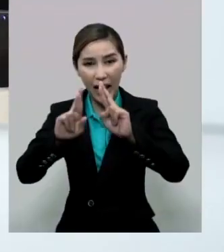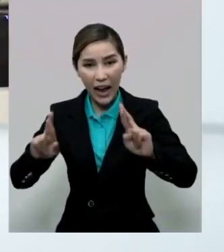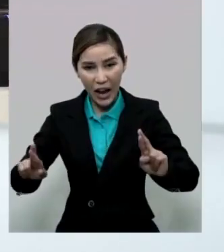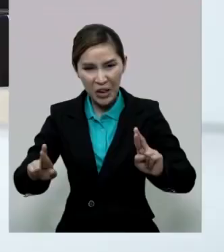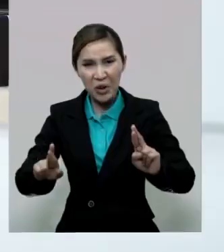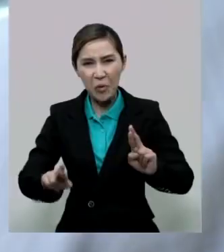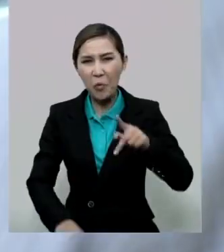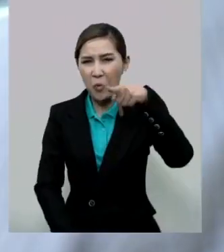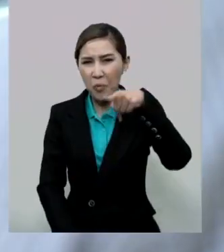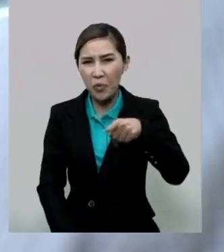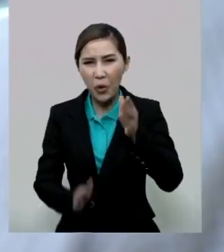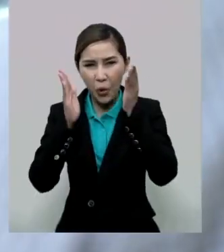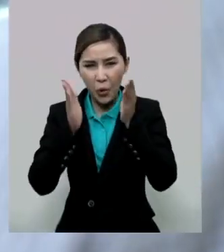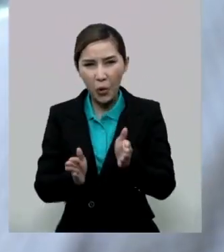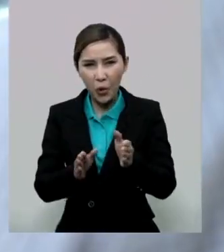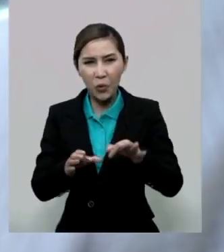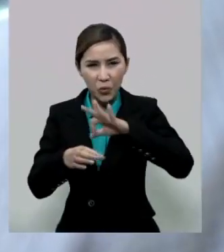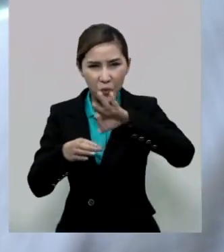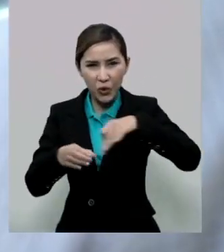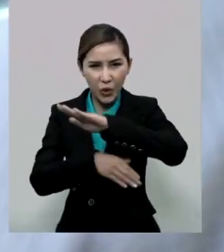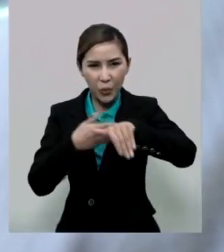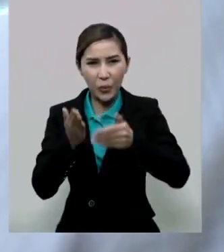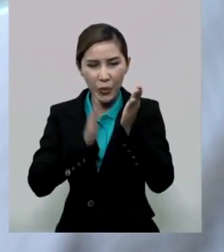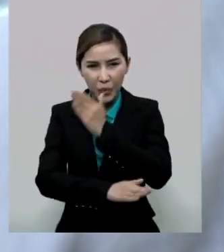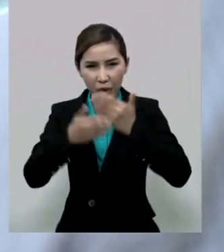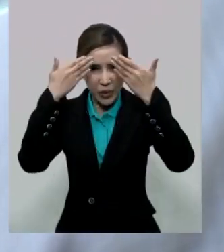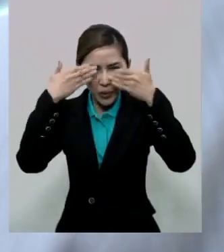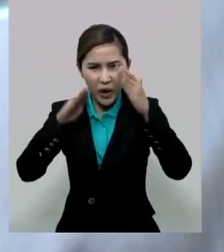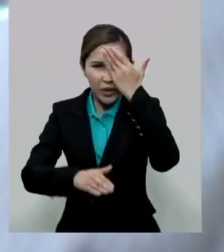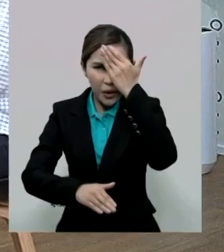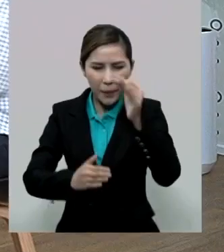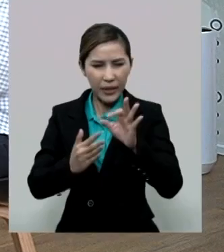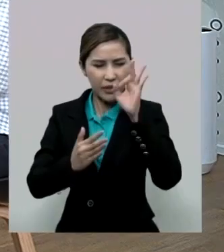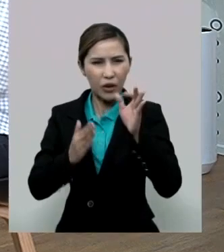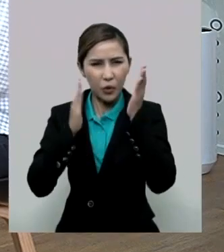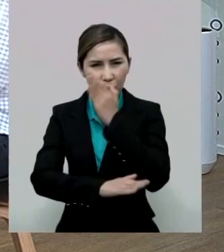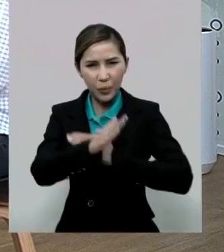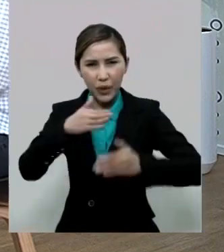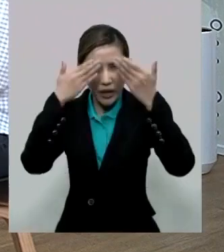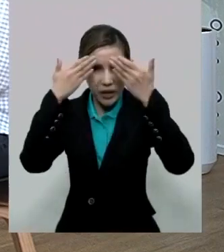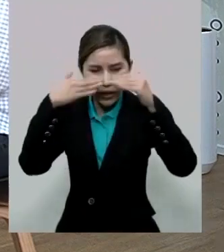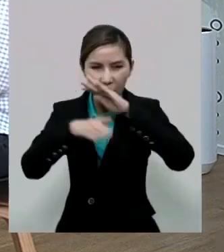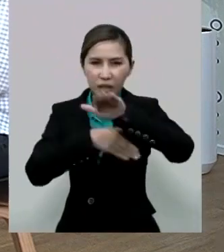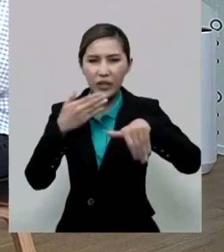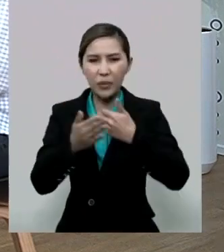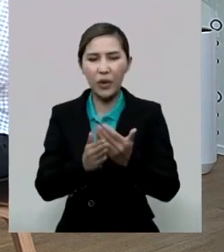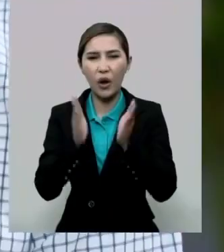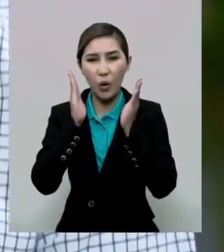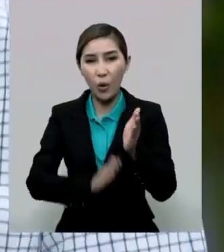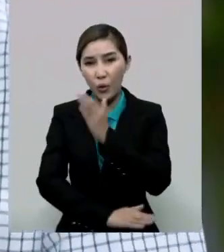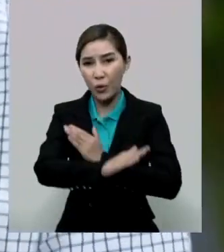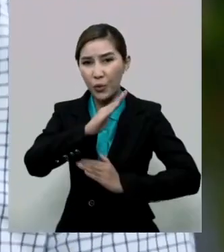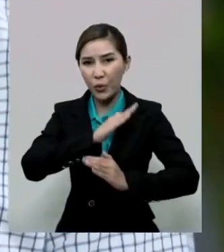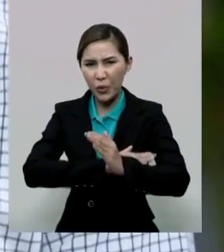ร้านนี้มีความพิเศษคือคนพนักงานทั้งหมดเนี่ยเป็นคนพิการทางการมองเห็นหมดเลย ใช่ครับใช่ ทำไมเราถึงเลือกจ้างเป็นคนพิการทางการมองเห็นทั้งหมดอะคะ